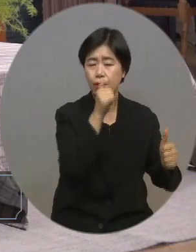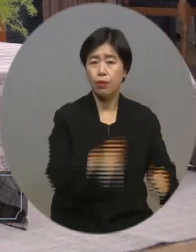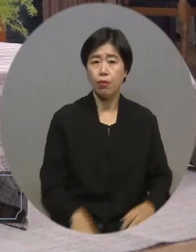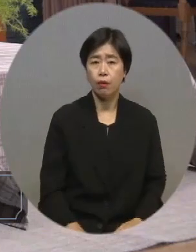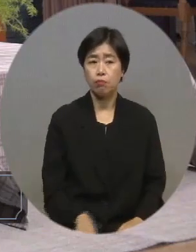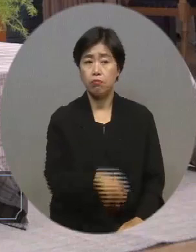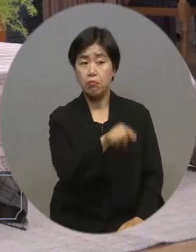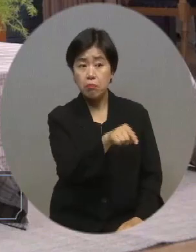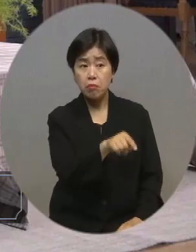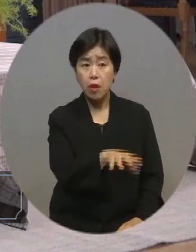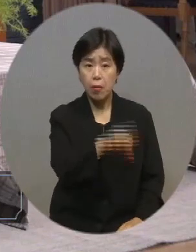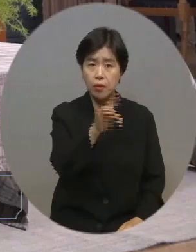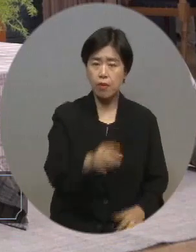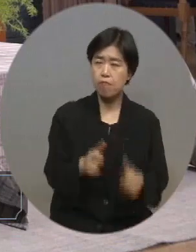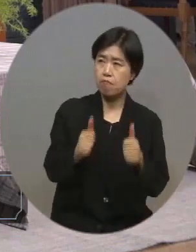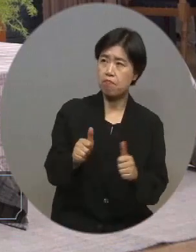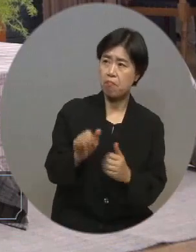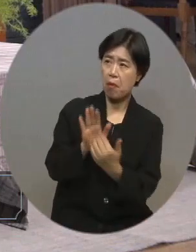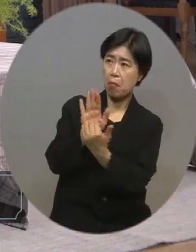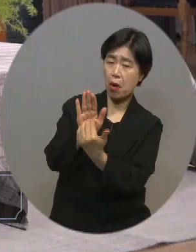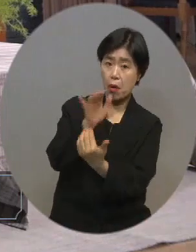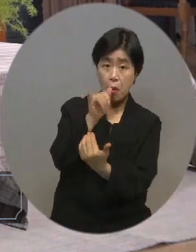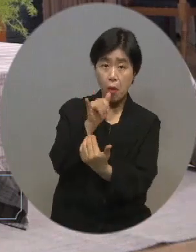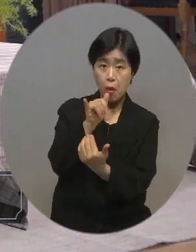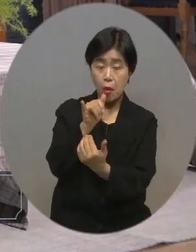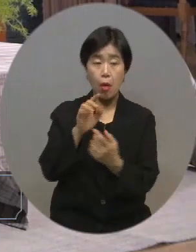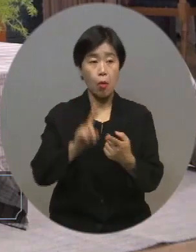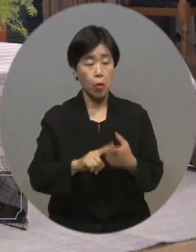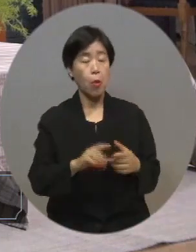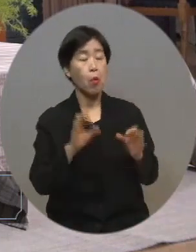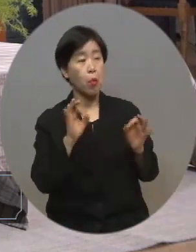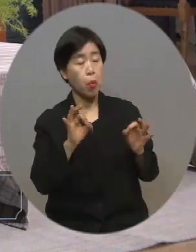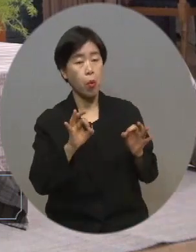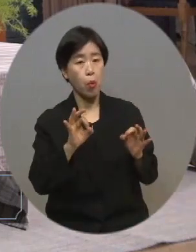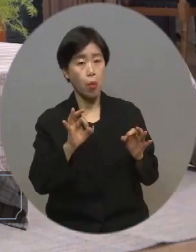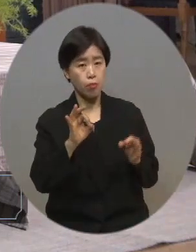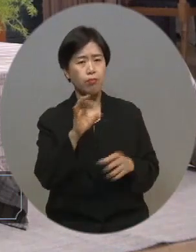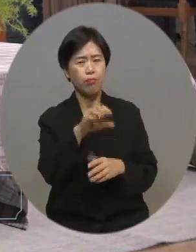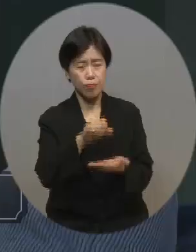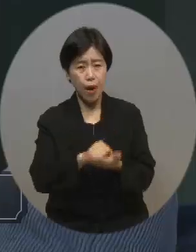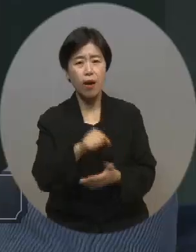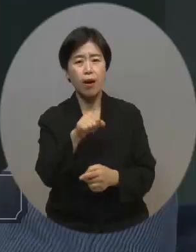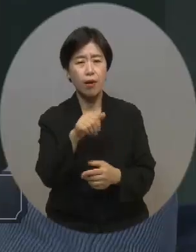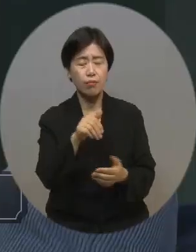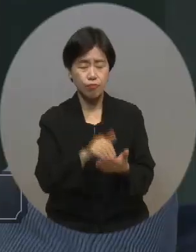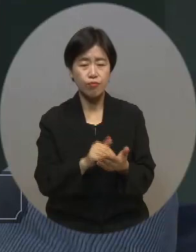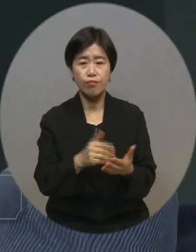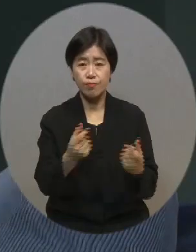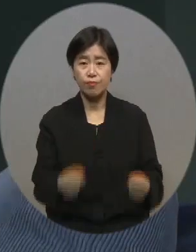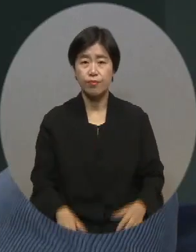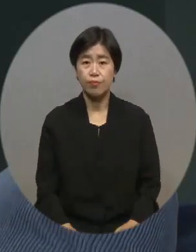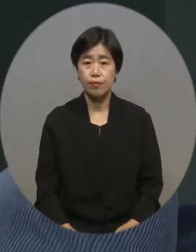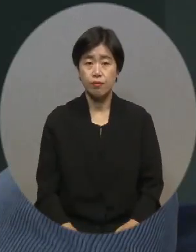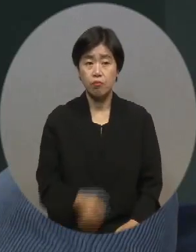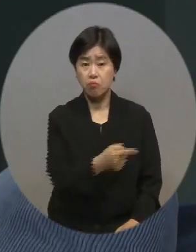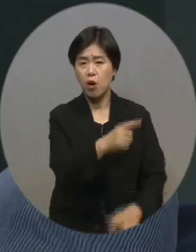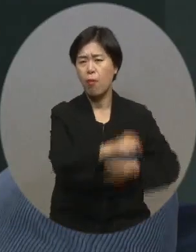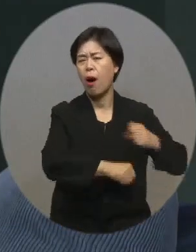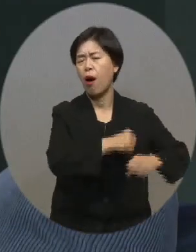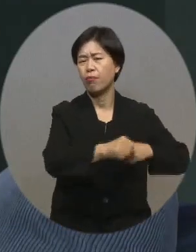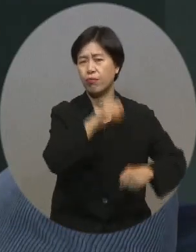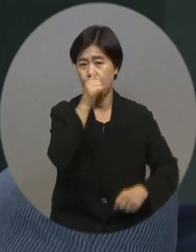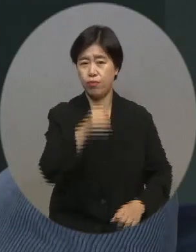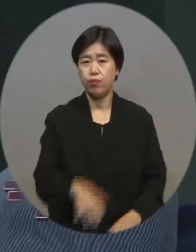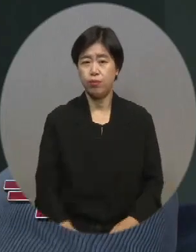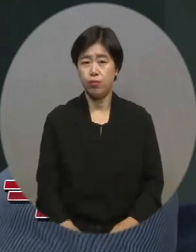우리가 서줬어요. 그리고 모든 대안은 우리가 원해서 하는 게 아니라 북한의 마음대로 하는 겁니다. 네. 북한은 자기가 하고 싶으면